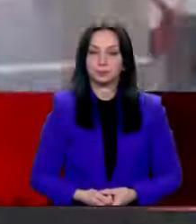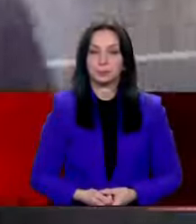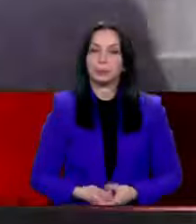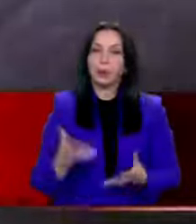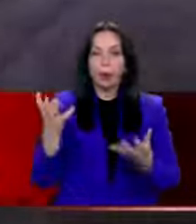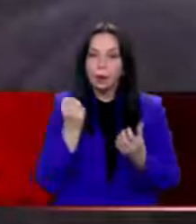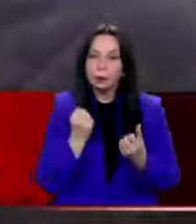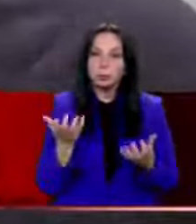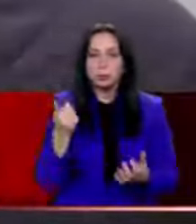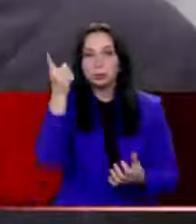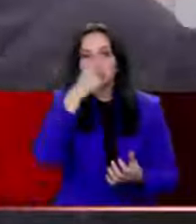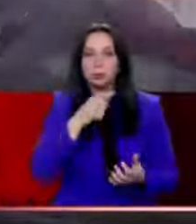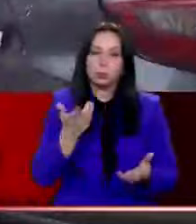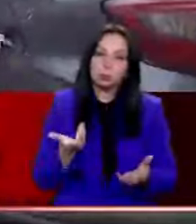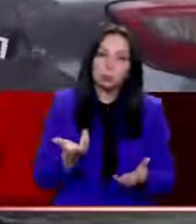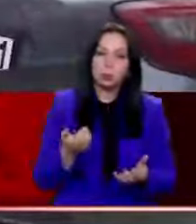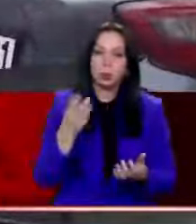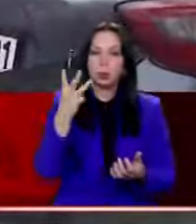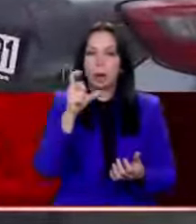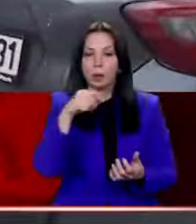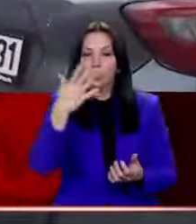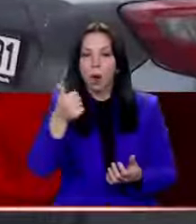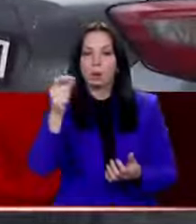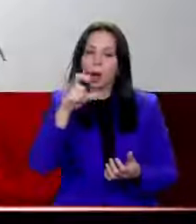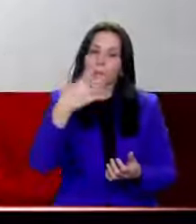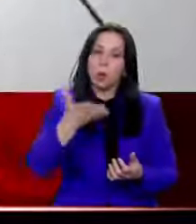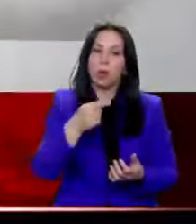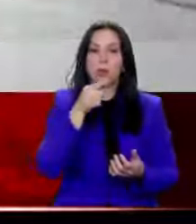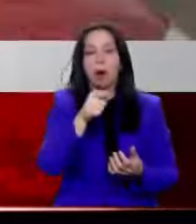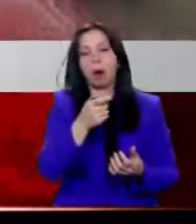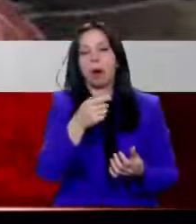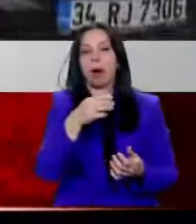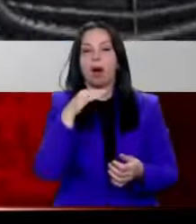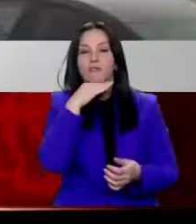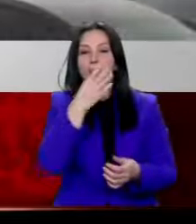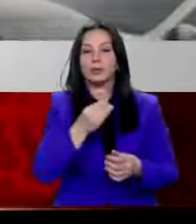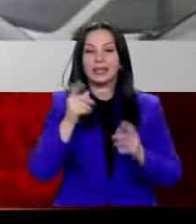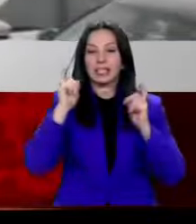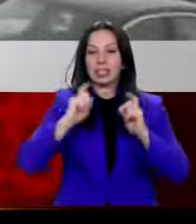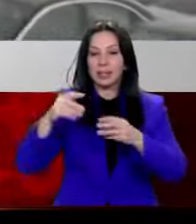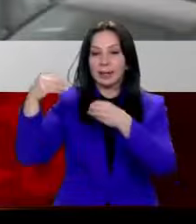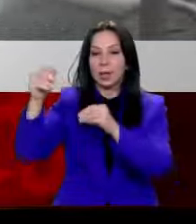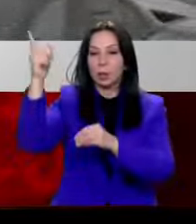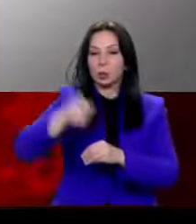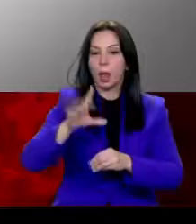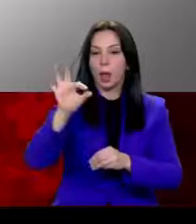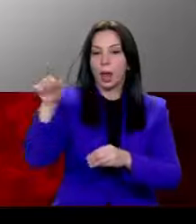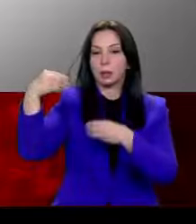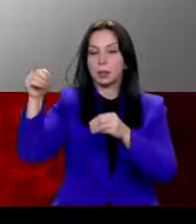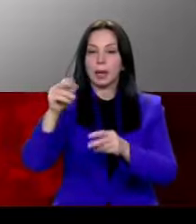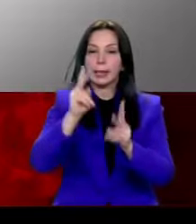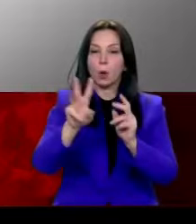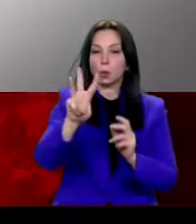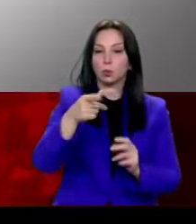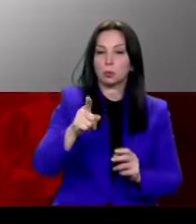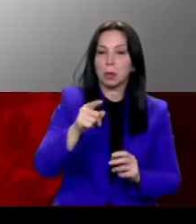Alırdım çünkü her zaman üstüne koyuyor. Ama 3 ay sonra, ama 6 ay sonra. İcra satışında %50 bedelle satışa çıkıyor. Kimi 30